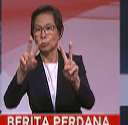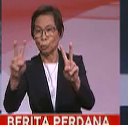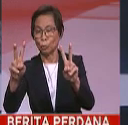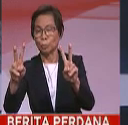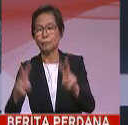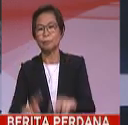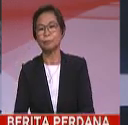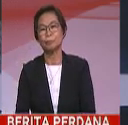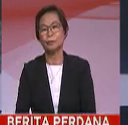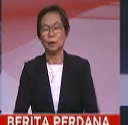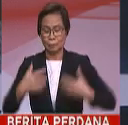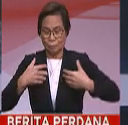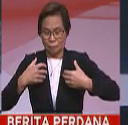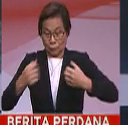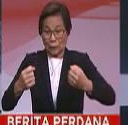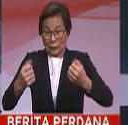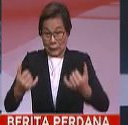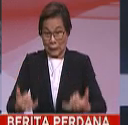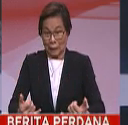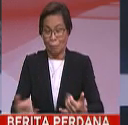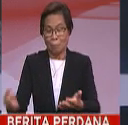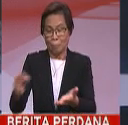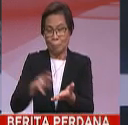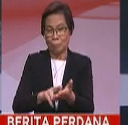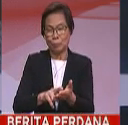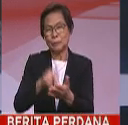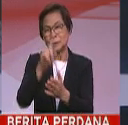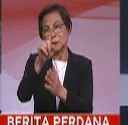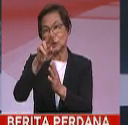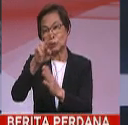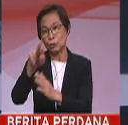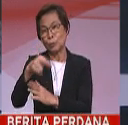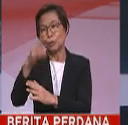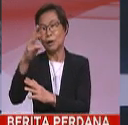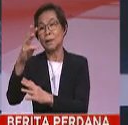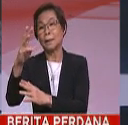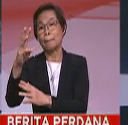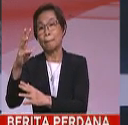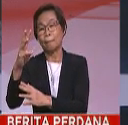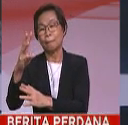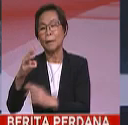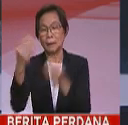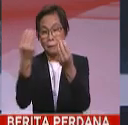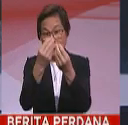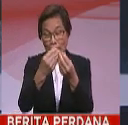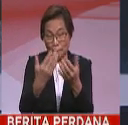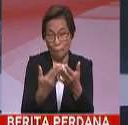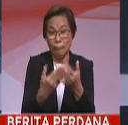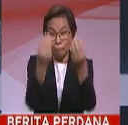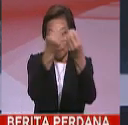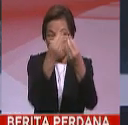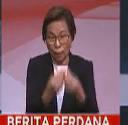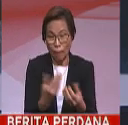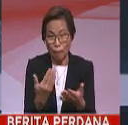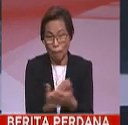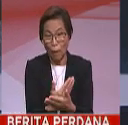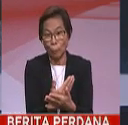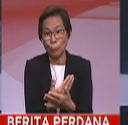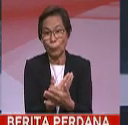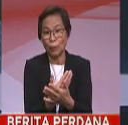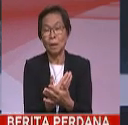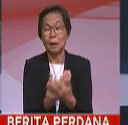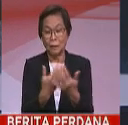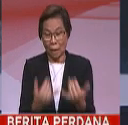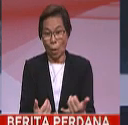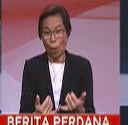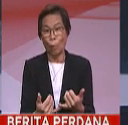kes. Manakala kes sembuh hari ini pula mencatatkan 1,006 kes. Berikut data terkini COVID-19 diikuti kes